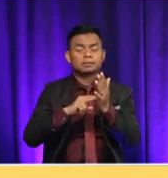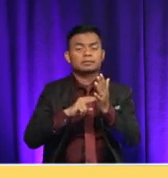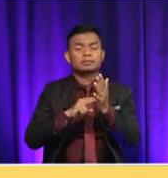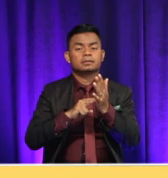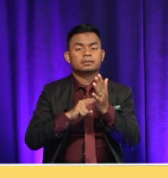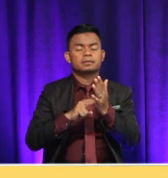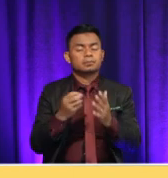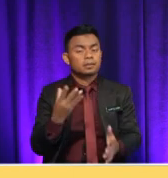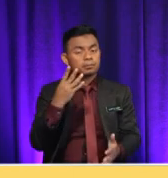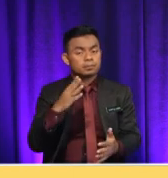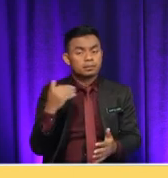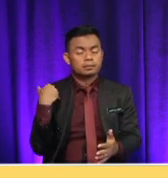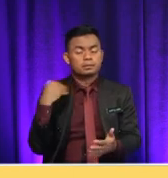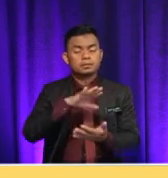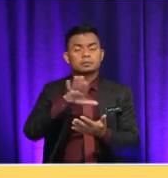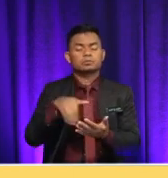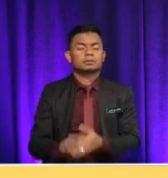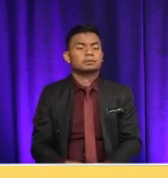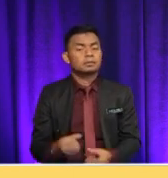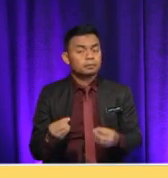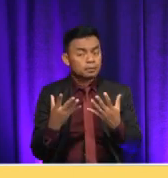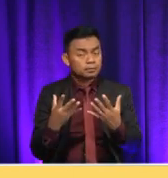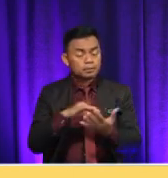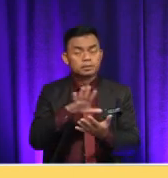satu dua tiga Tuliskan